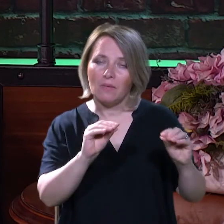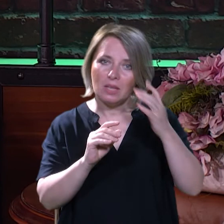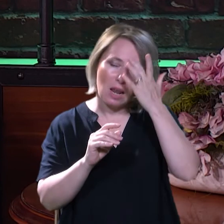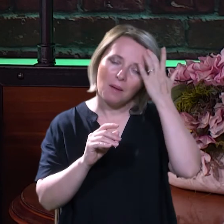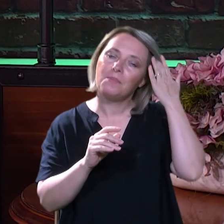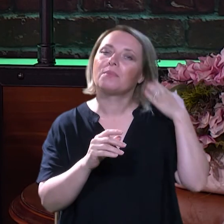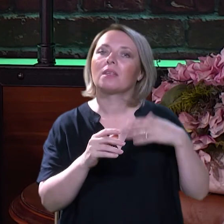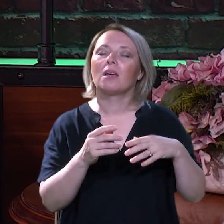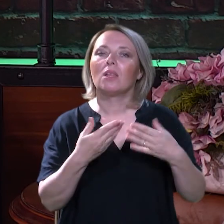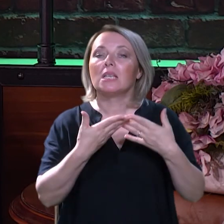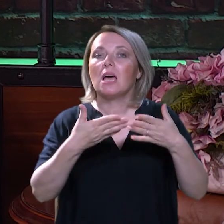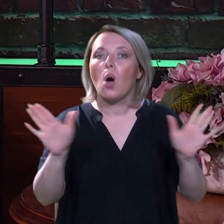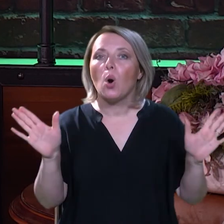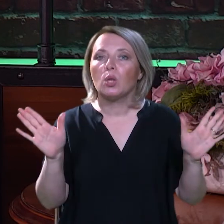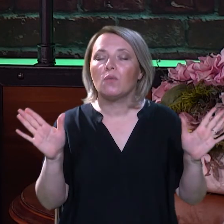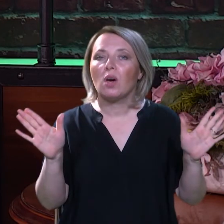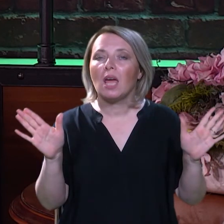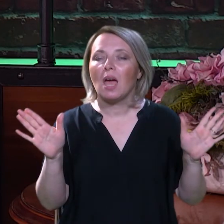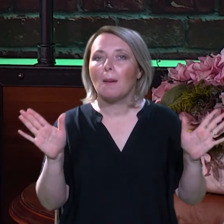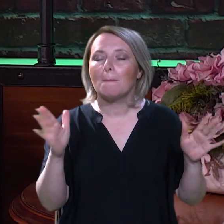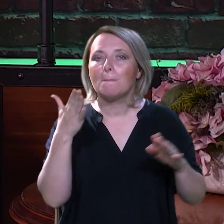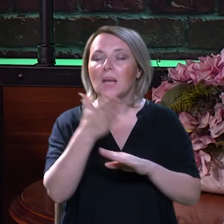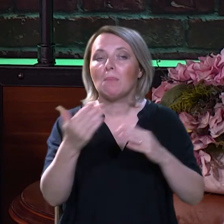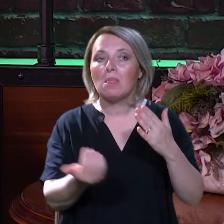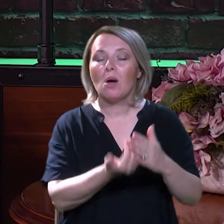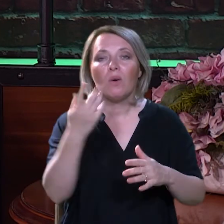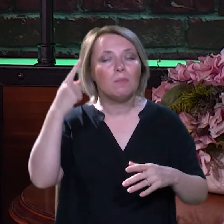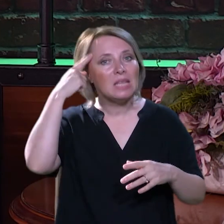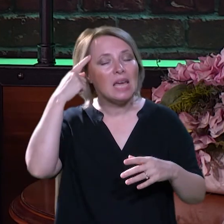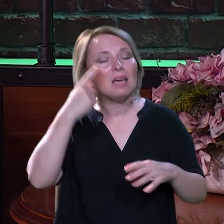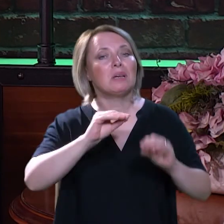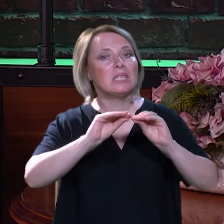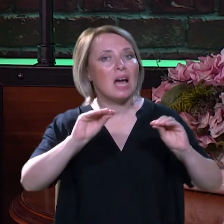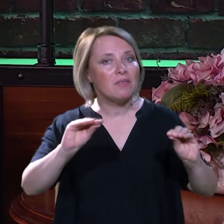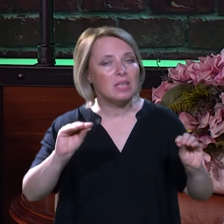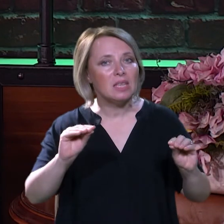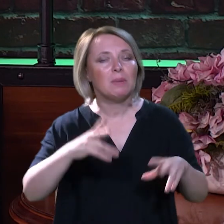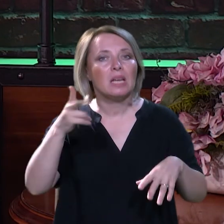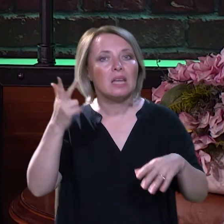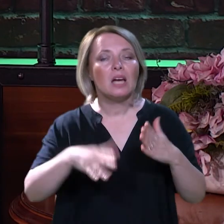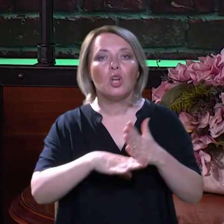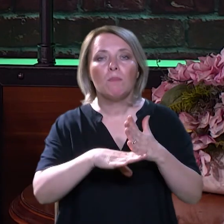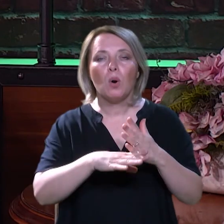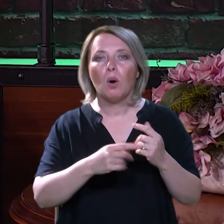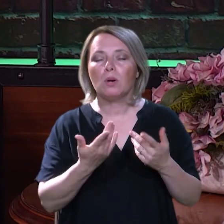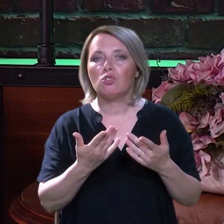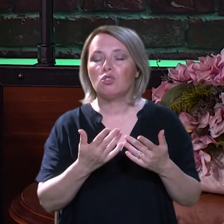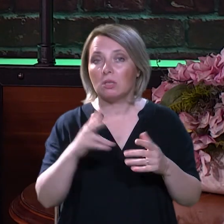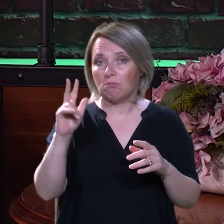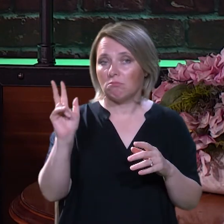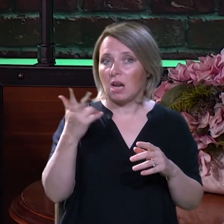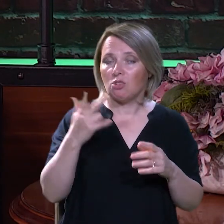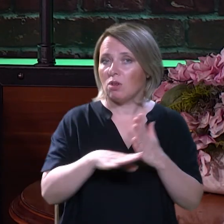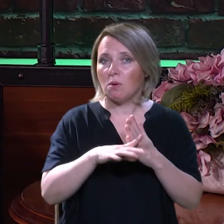bi poručila da se otvore prema novim idejama, prema savjetima, da traže pomoć, da je